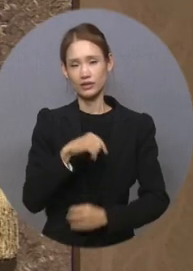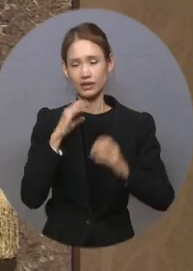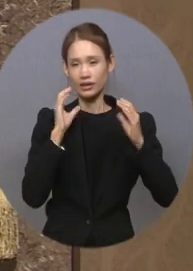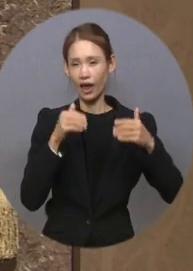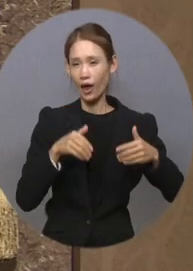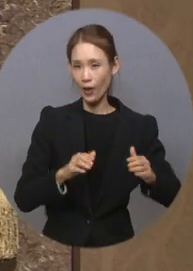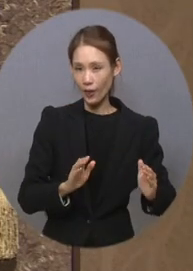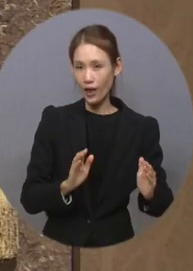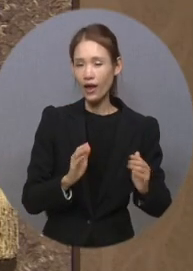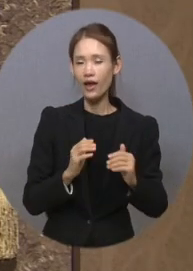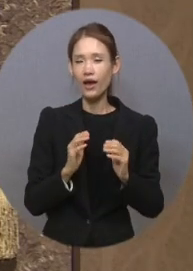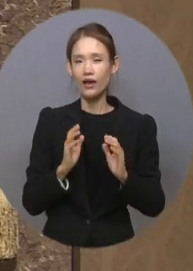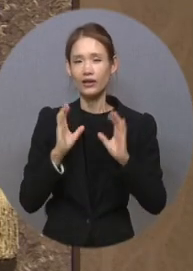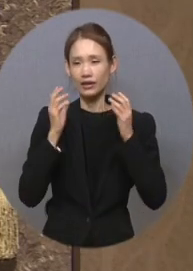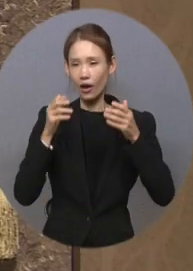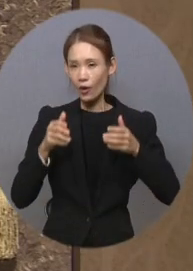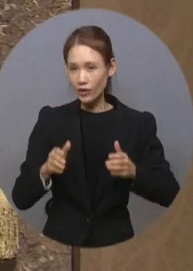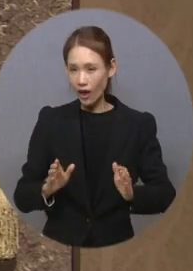태어나서 네.